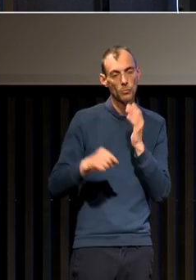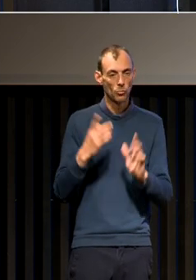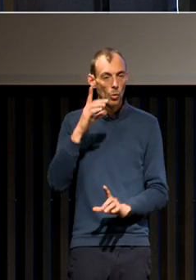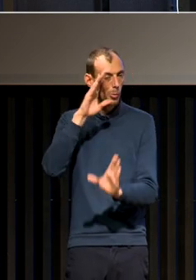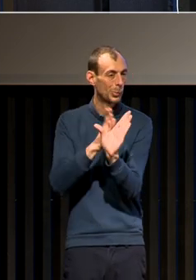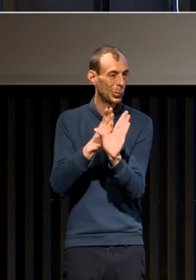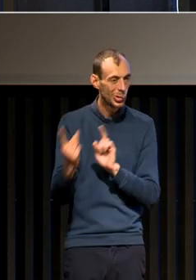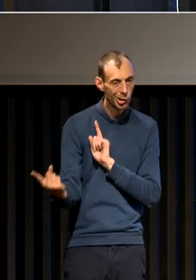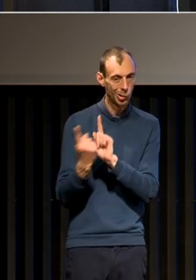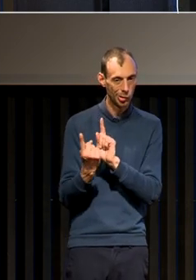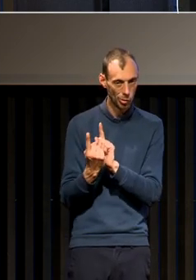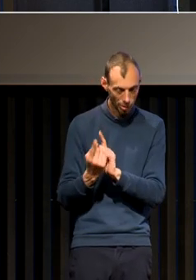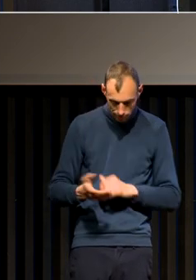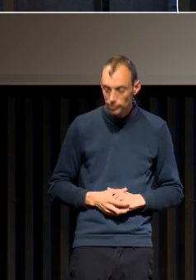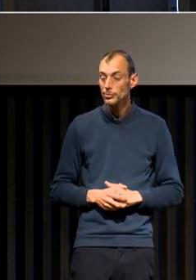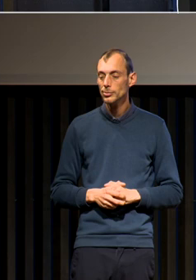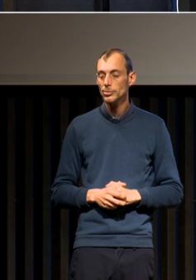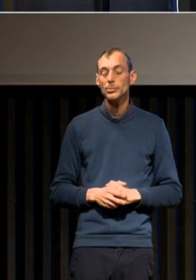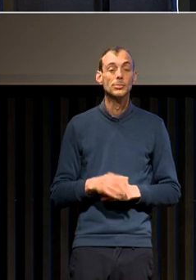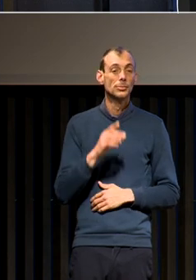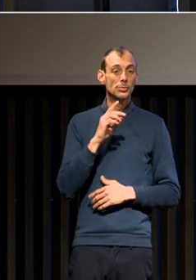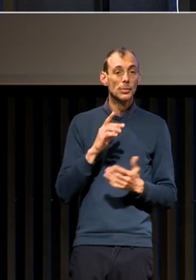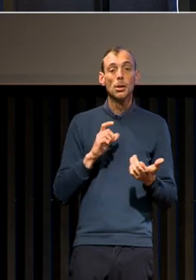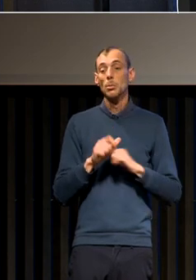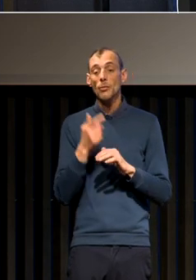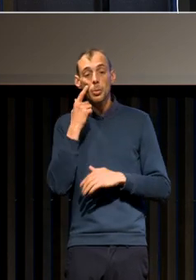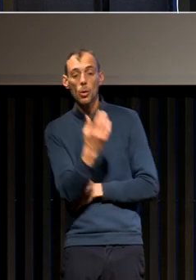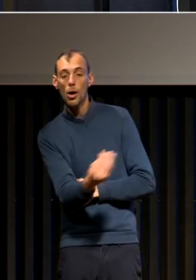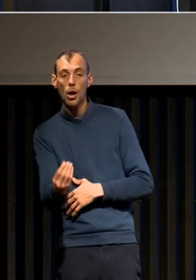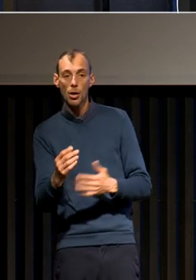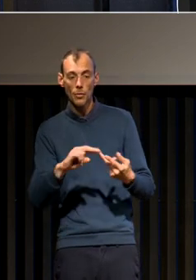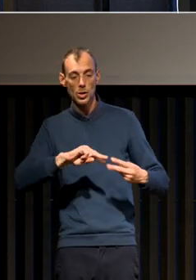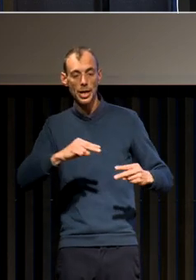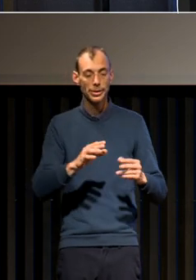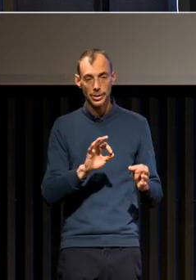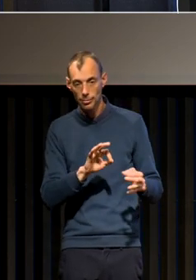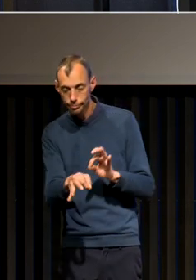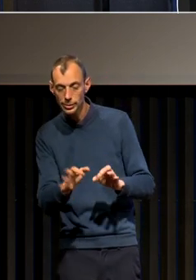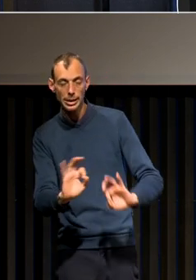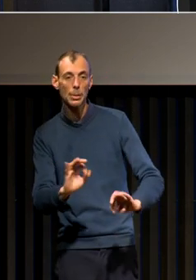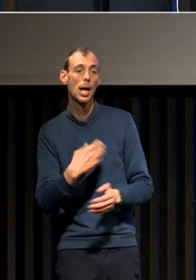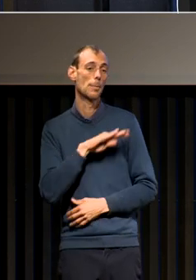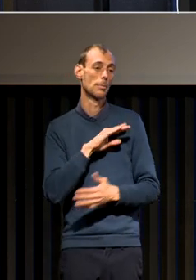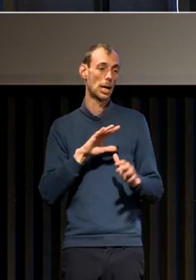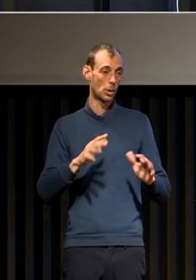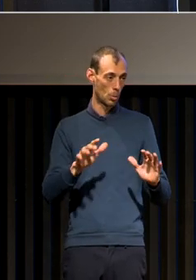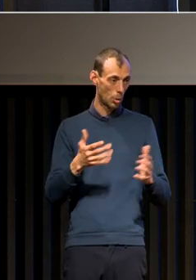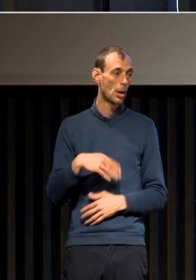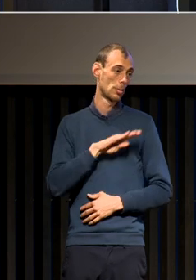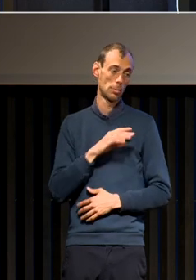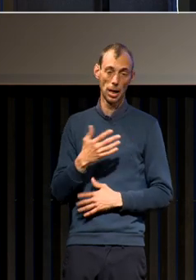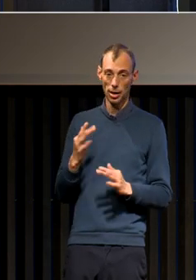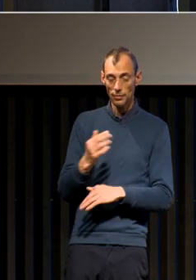transmission à l'enfant d'une anomalie génétique par l'établissement de l'arbre généalogique. Donc, c'est la recherche des